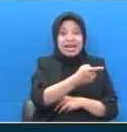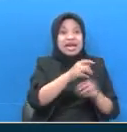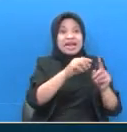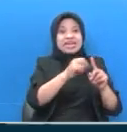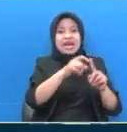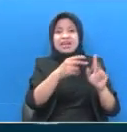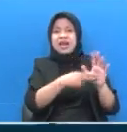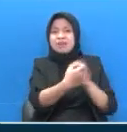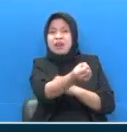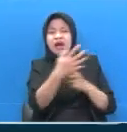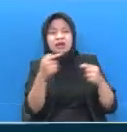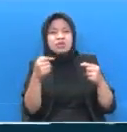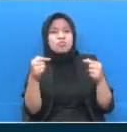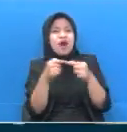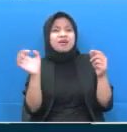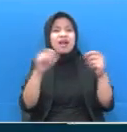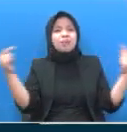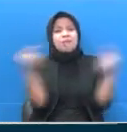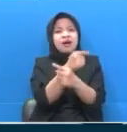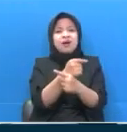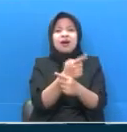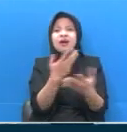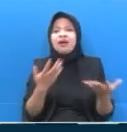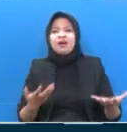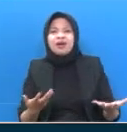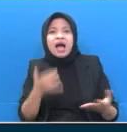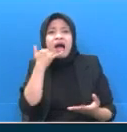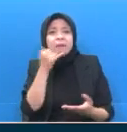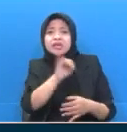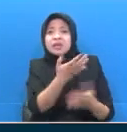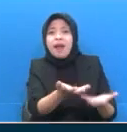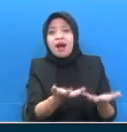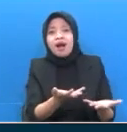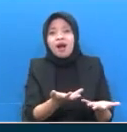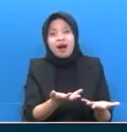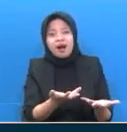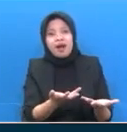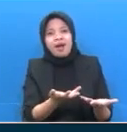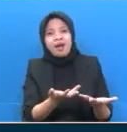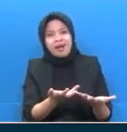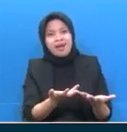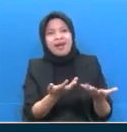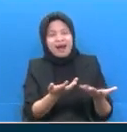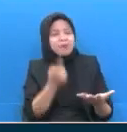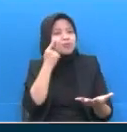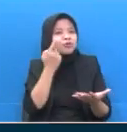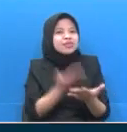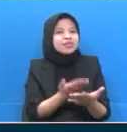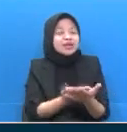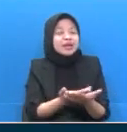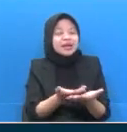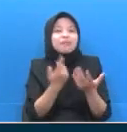itu saling bertolak belakang. Dan itu loh. Dan ini suatu yang sangat merugikan sekali. Oleh karena itu perlu bukti